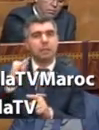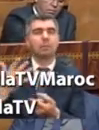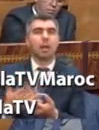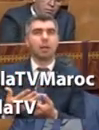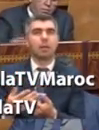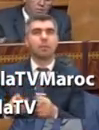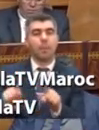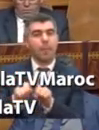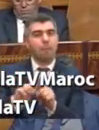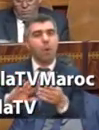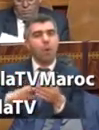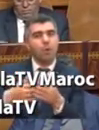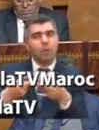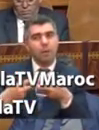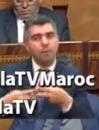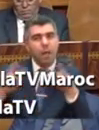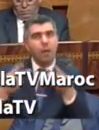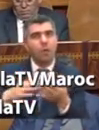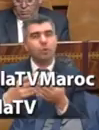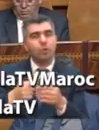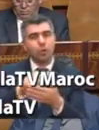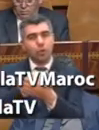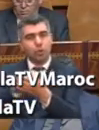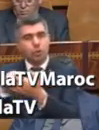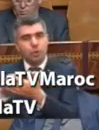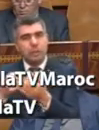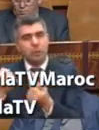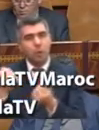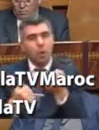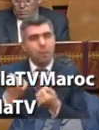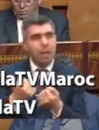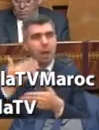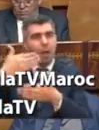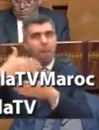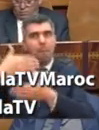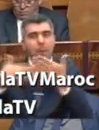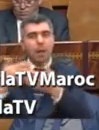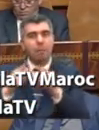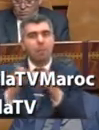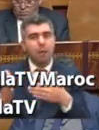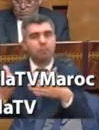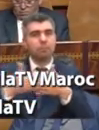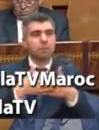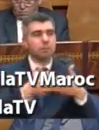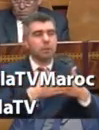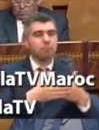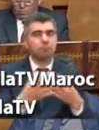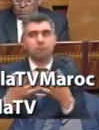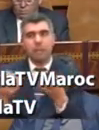الجهود والإهدار الإمكانيات، نشريو السيارات ما يخدموش، نبنيو بنايات وحنا عندنا بنايات مغلقة، كفى من هذا